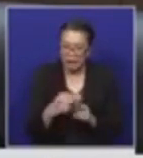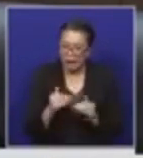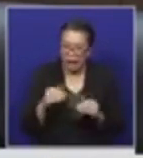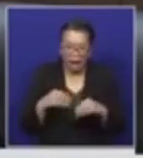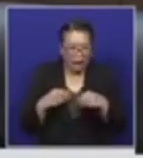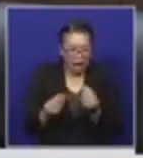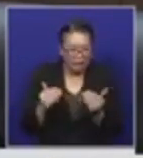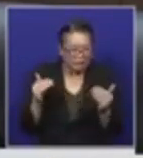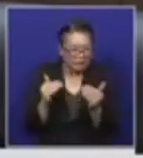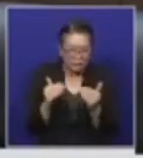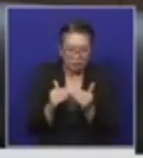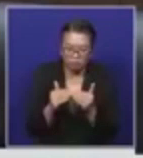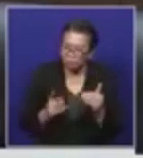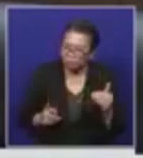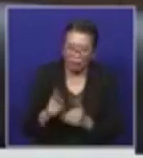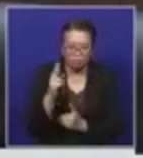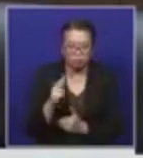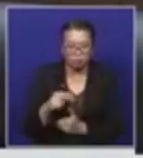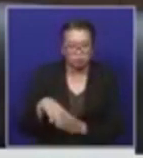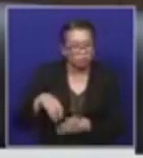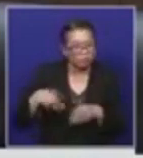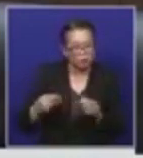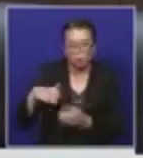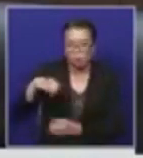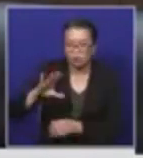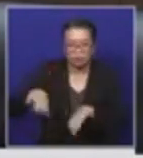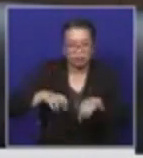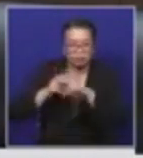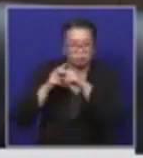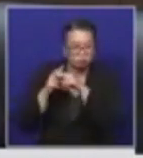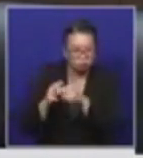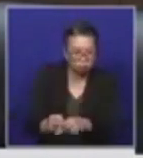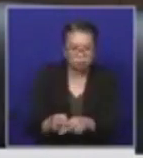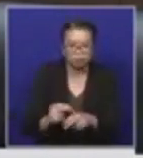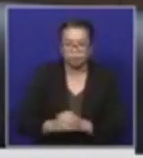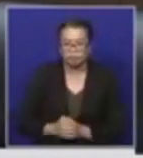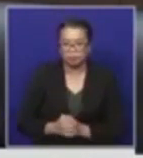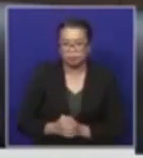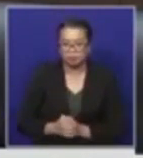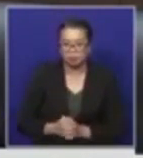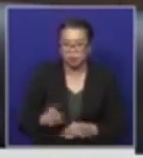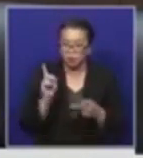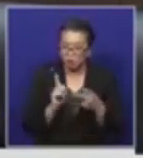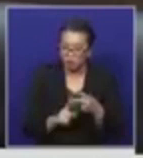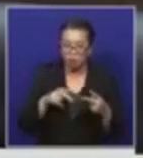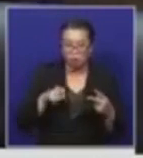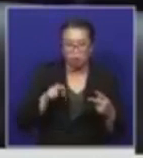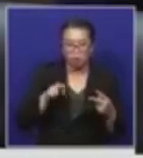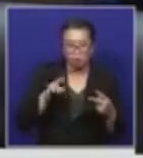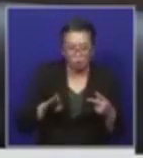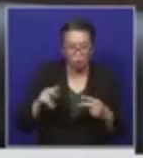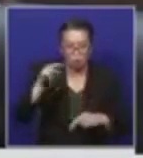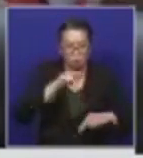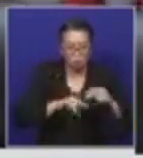ธิผูกขาดนะครับอันนี้เกี่ยวข้องโดยตรงนะครับอีกกลุ่มหนึ่งก็คือที่ไม่พูดเลยวันนี้ก็คือว่าพรบคุ้มครองพันธุ์พืช